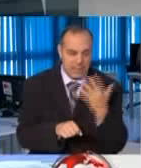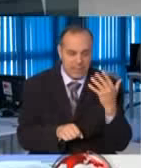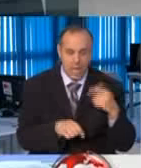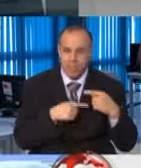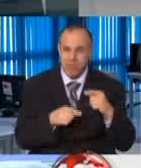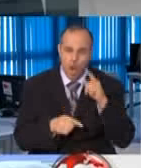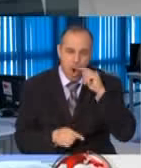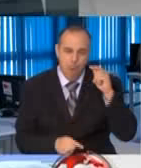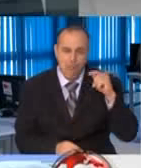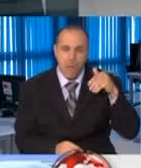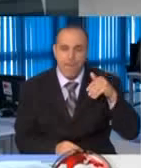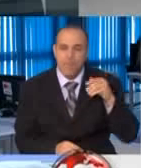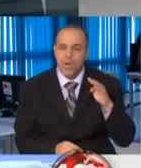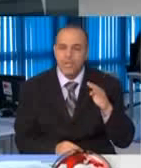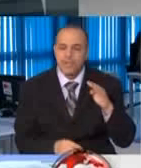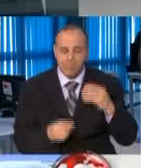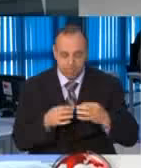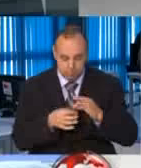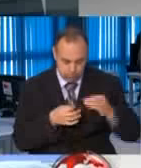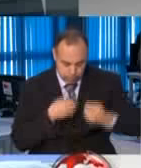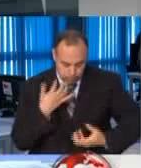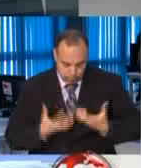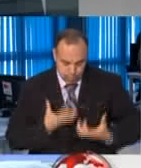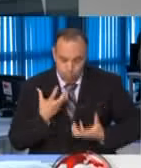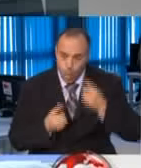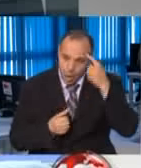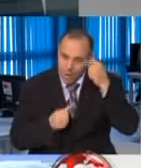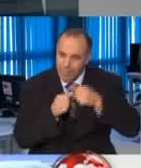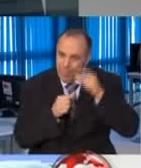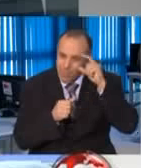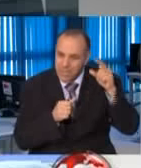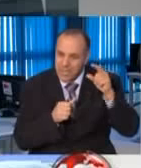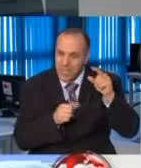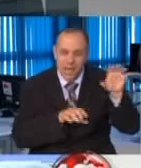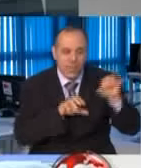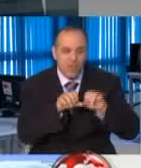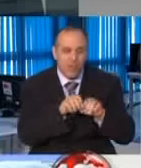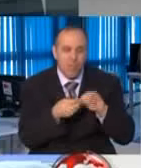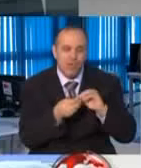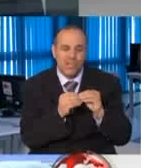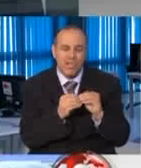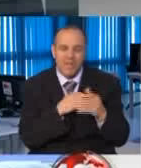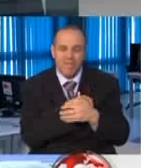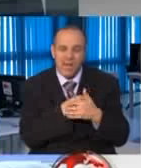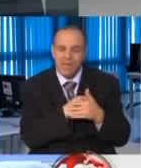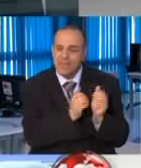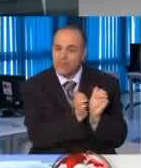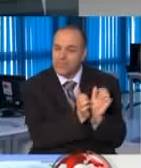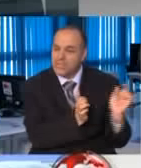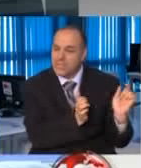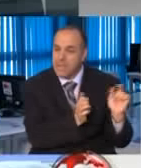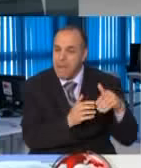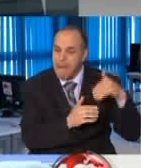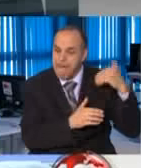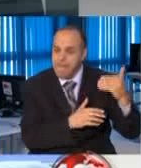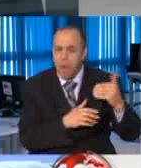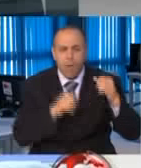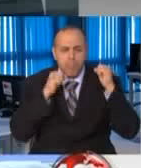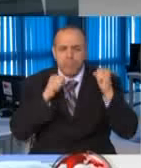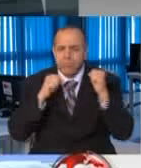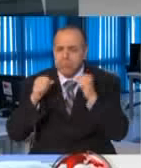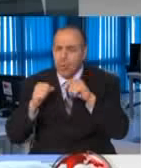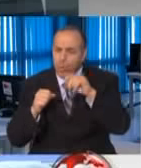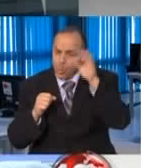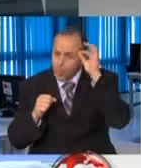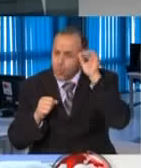أقدم محمد البوعزيزي على إضرام النار في نفسه احتجاجا على ظروفه الاجتماعية، لتنطلق بعدها سلسلة احتجاجات